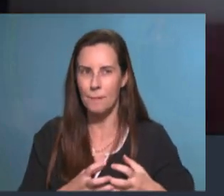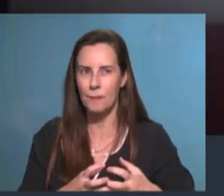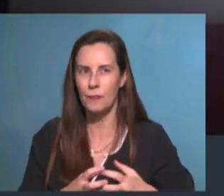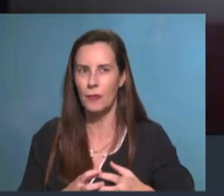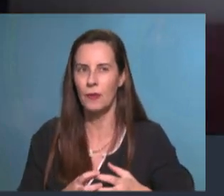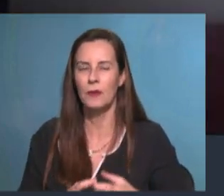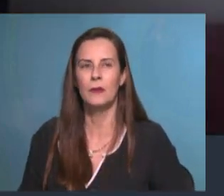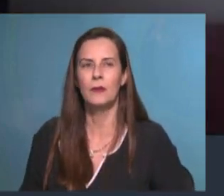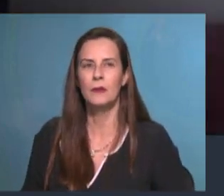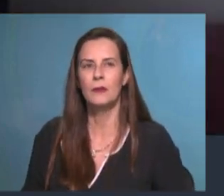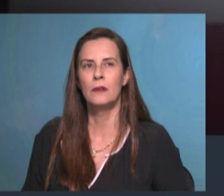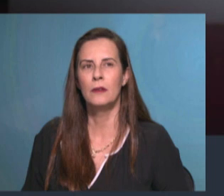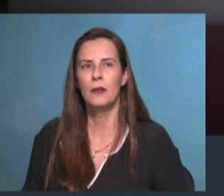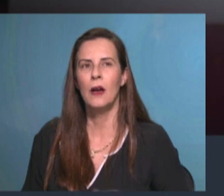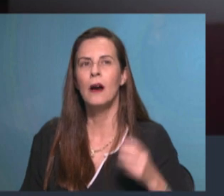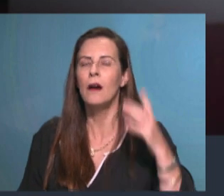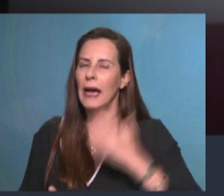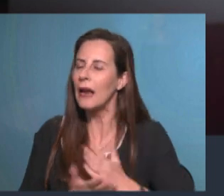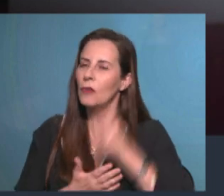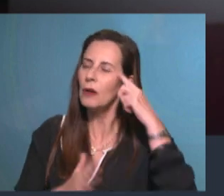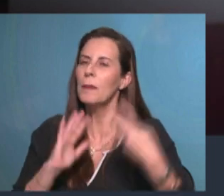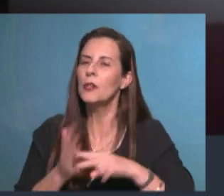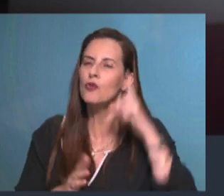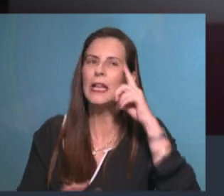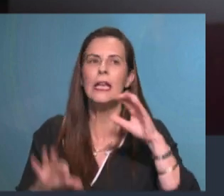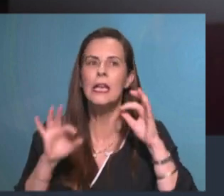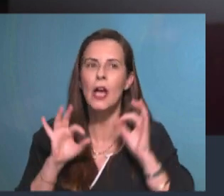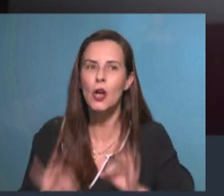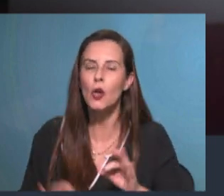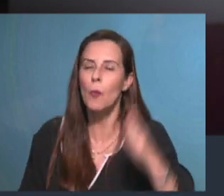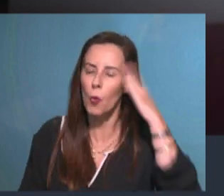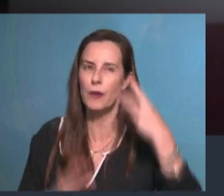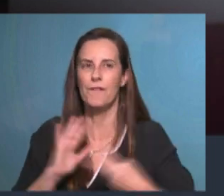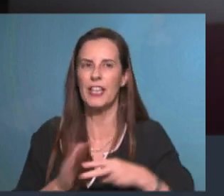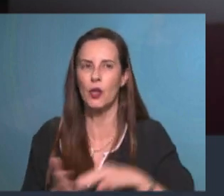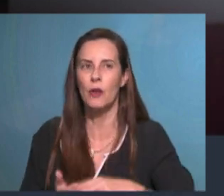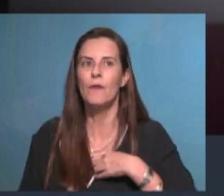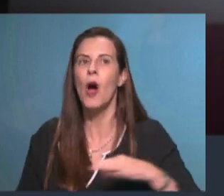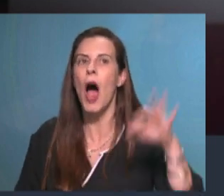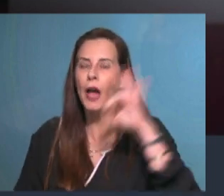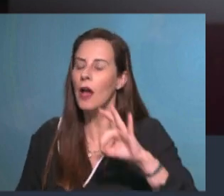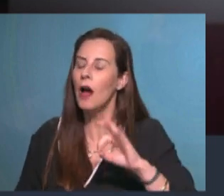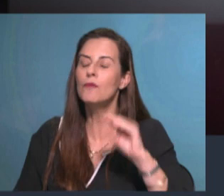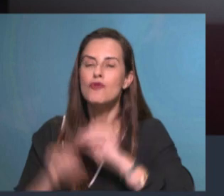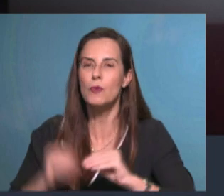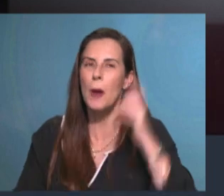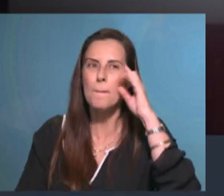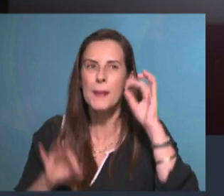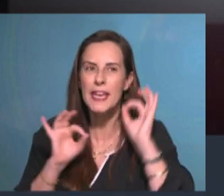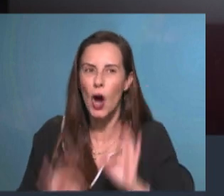جميعا تعاملنا بمنطق واعي وعاقل ومدروس ولا زلنا نتعامل بمنطق واعي وعاقل